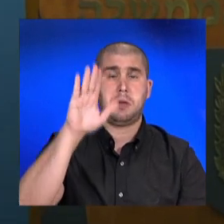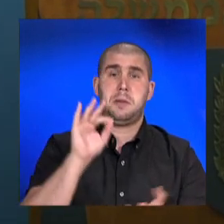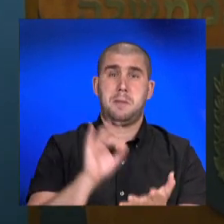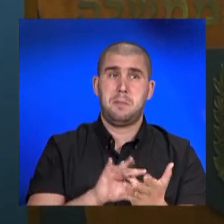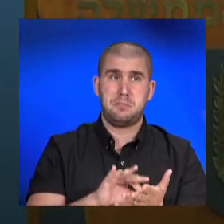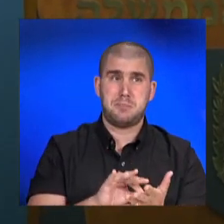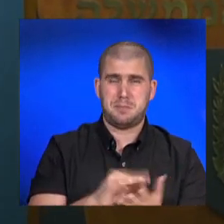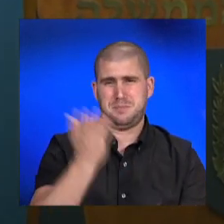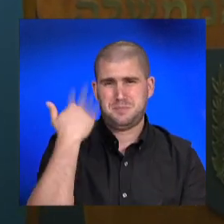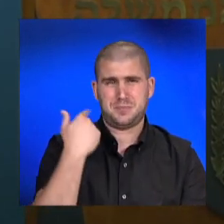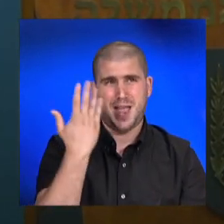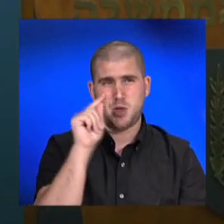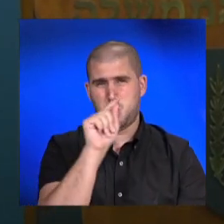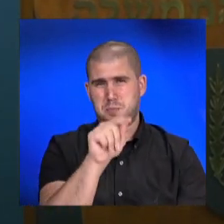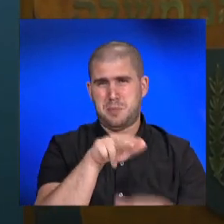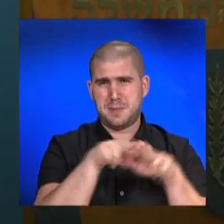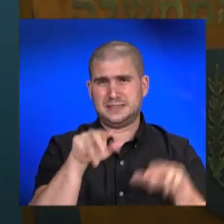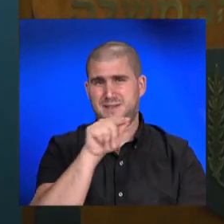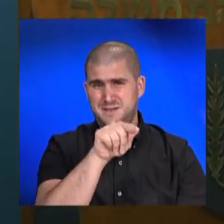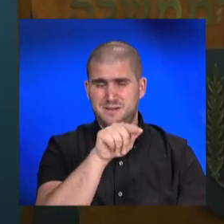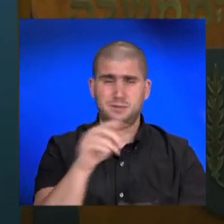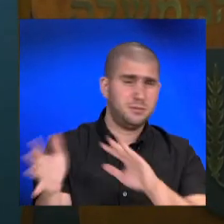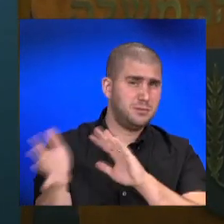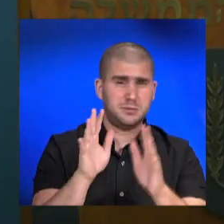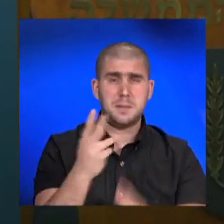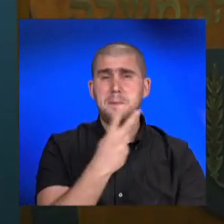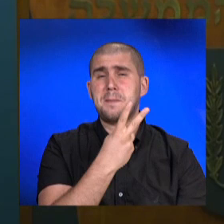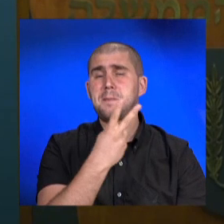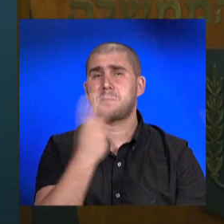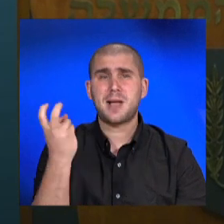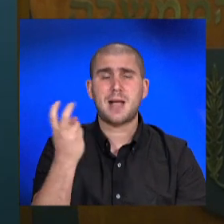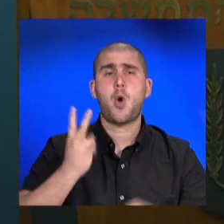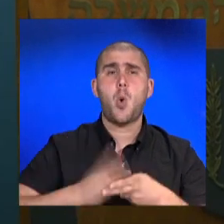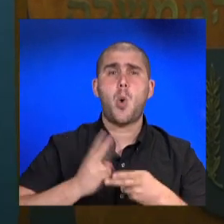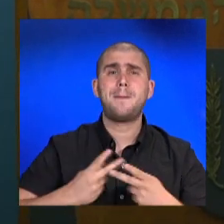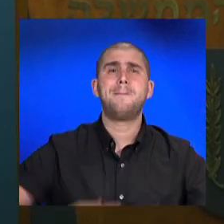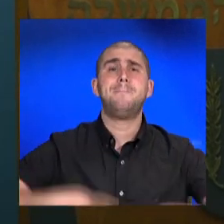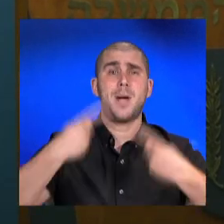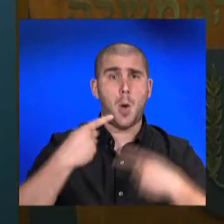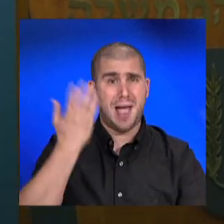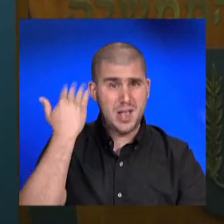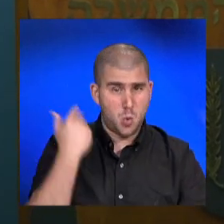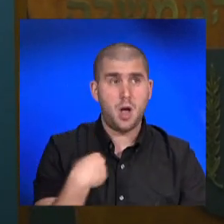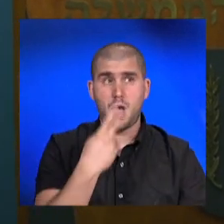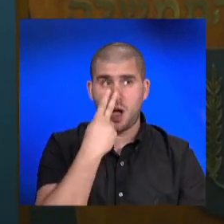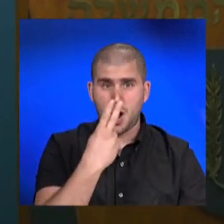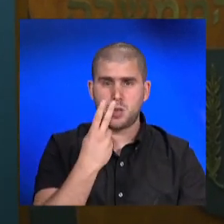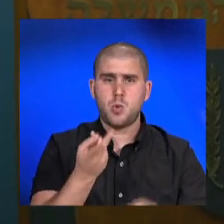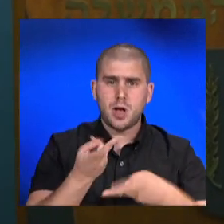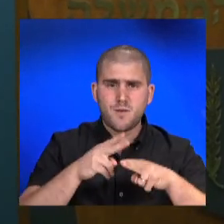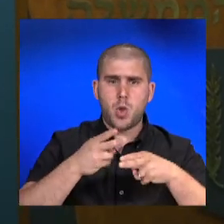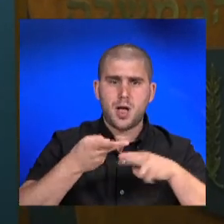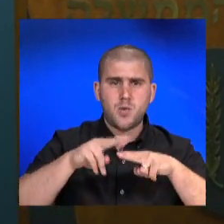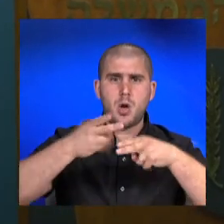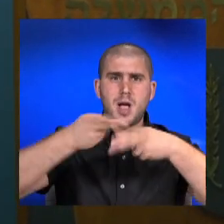פה בסביבות 200 חולים ליום, ראינו את ההכפלה. ראינו את ההכפלה כל כמה